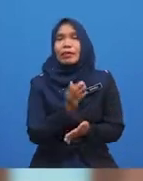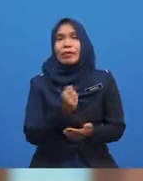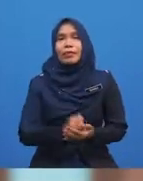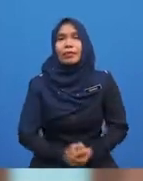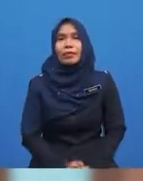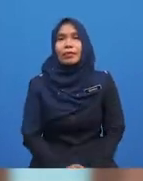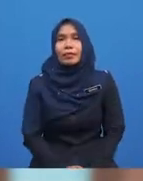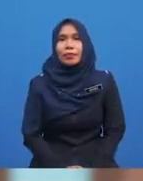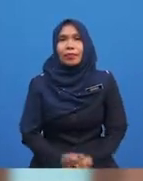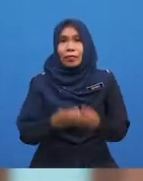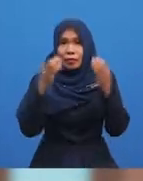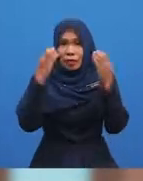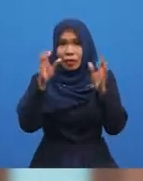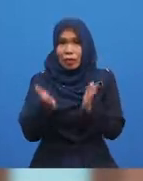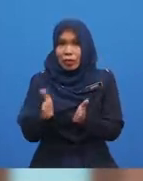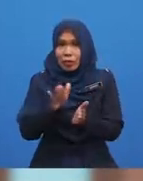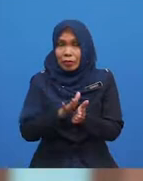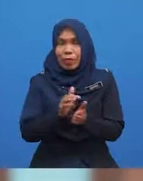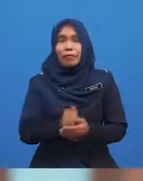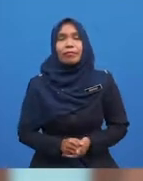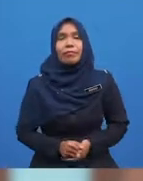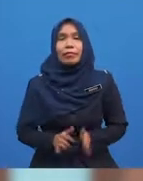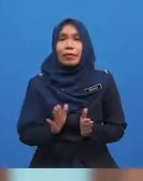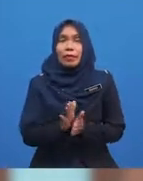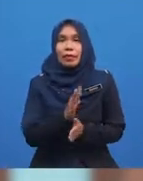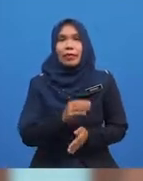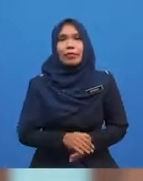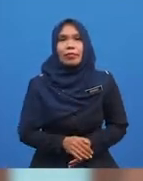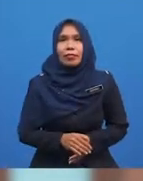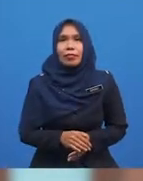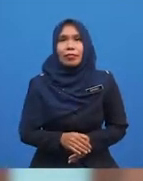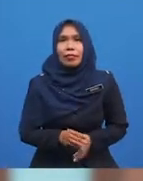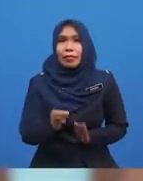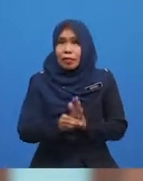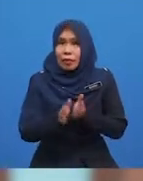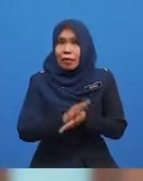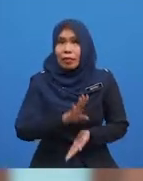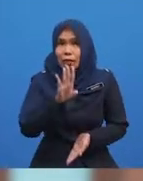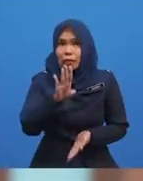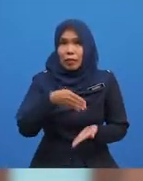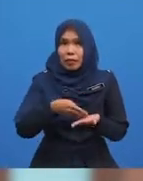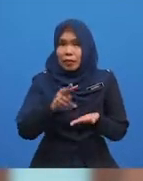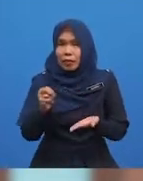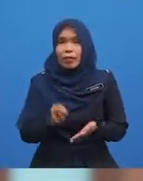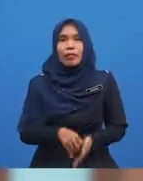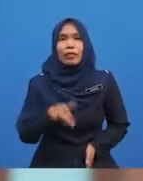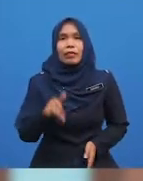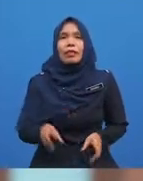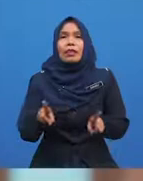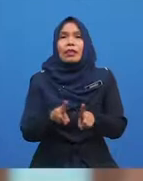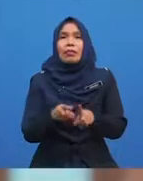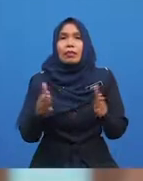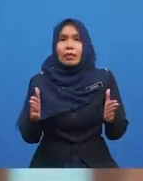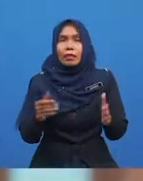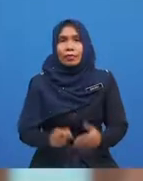kertas, cikgu lipat kertas tersebut kepada empat bahagian yang sama